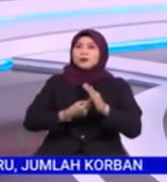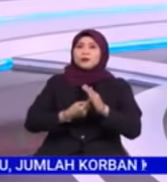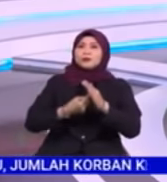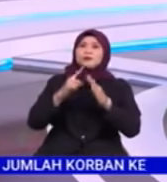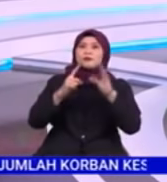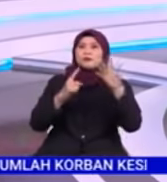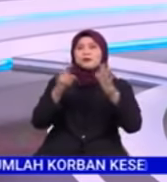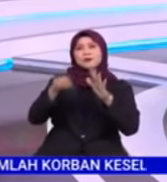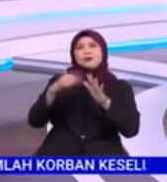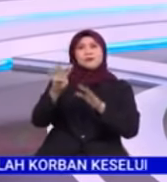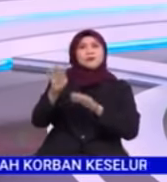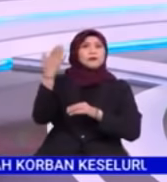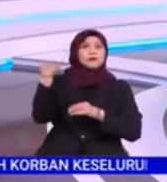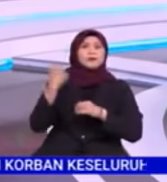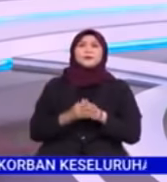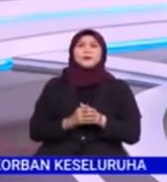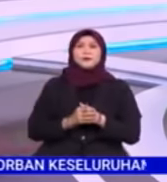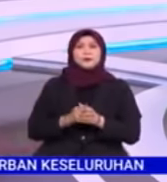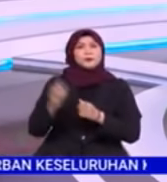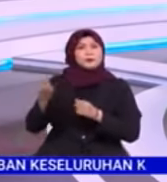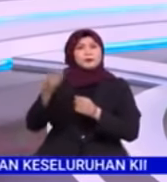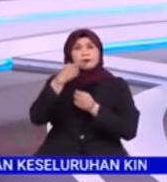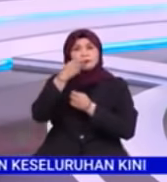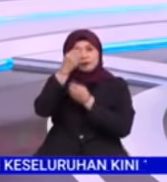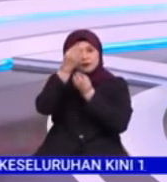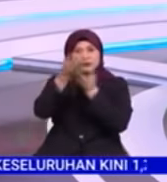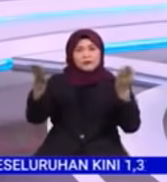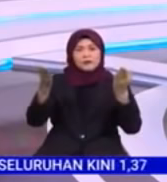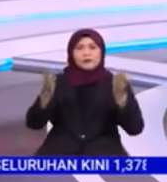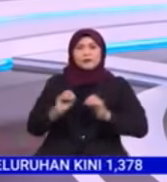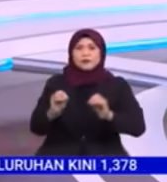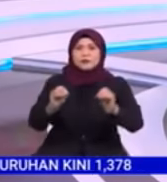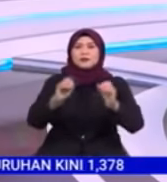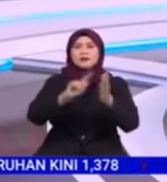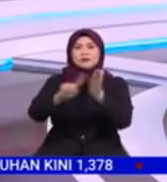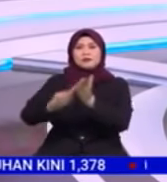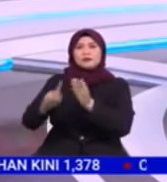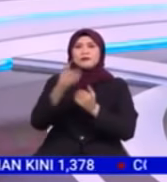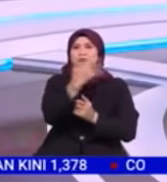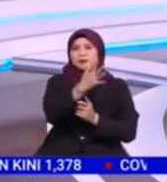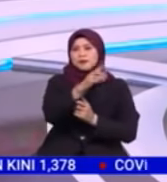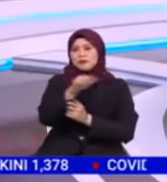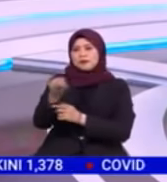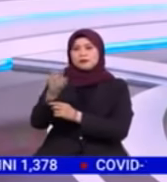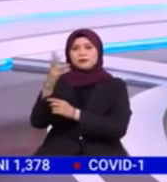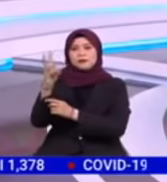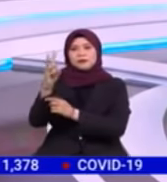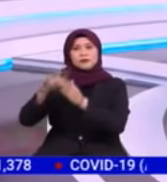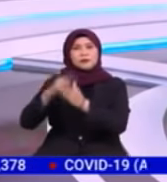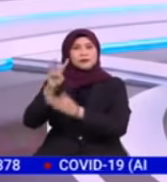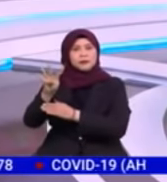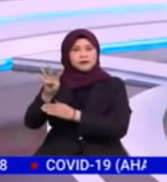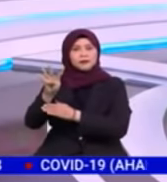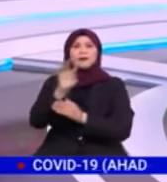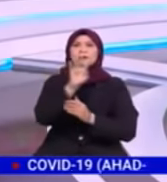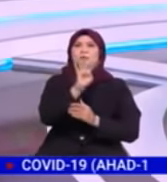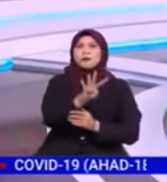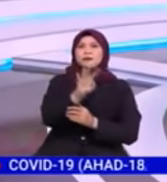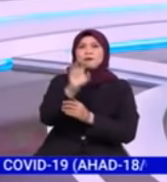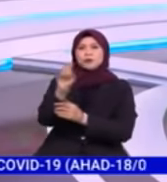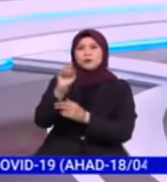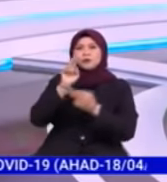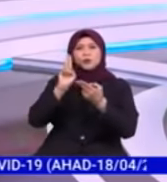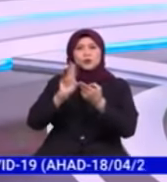jatuh Shield Jenderal Natal tinggi memaklumkan sepanjang operasi pada 15 dan 16 April tempat puluh